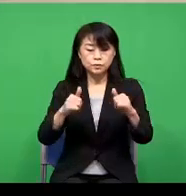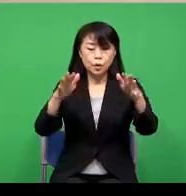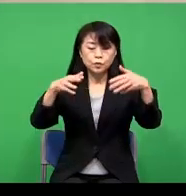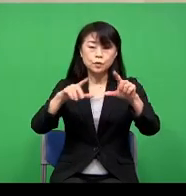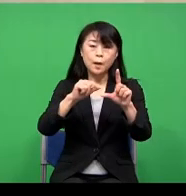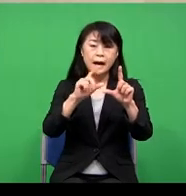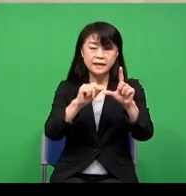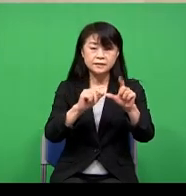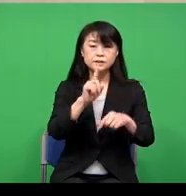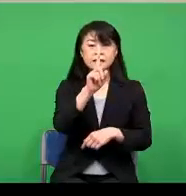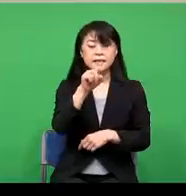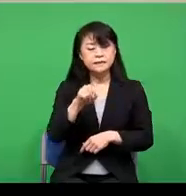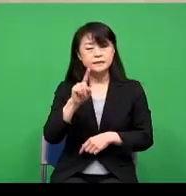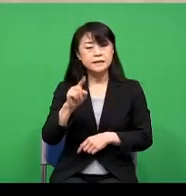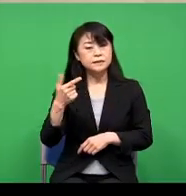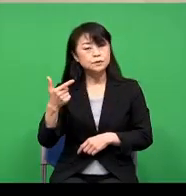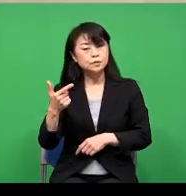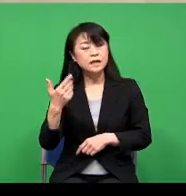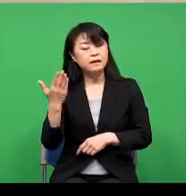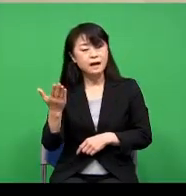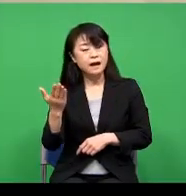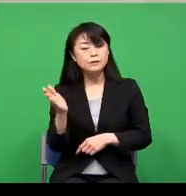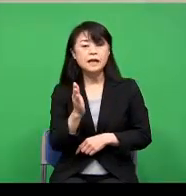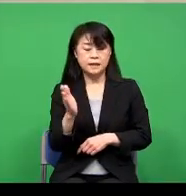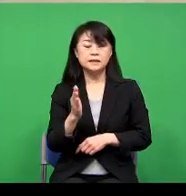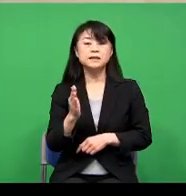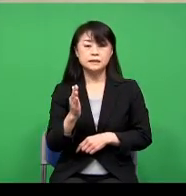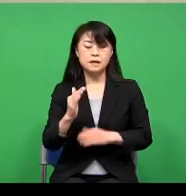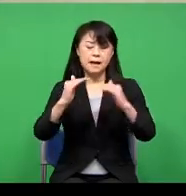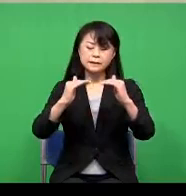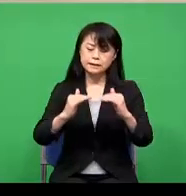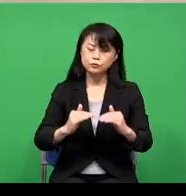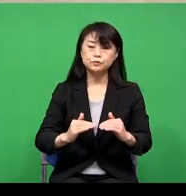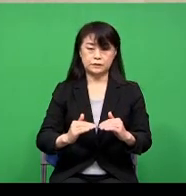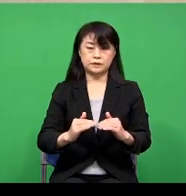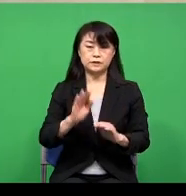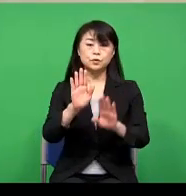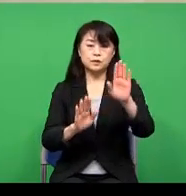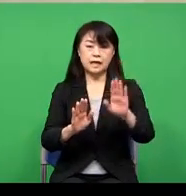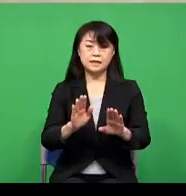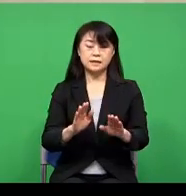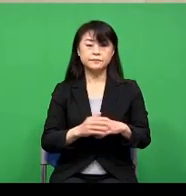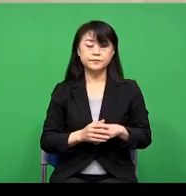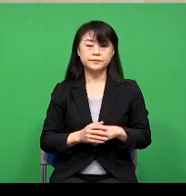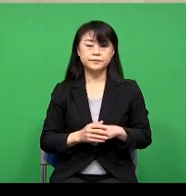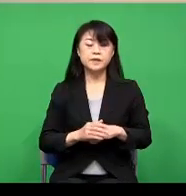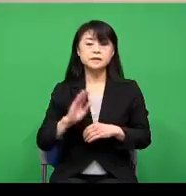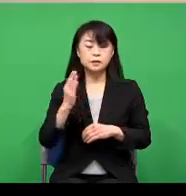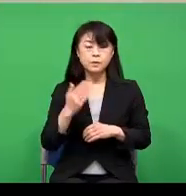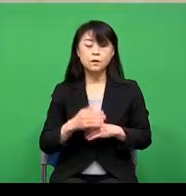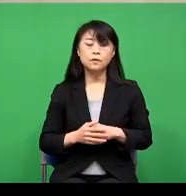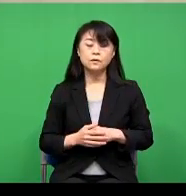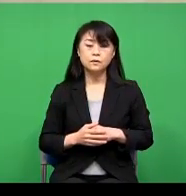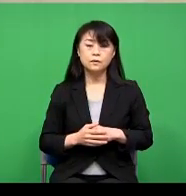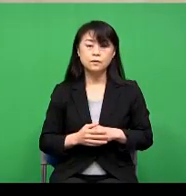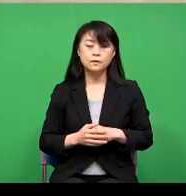て、コロナの経済の影響が長期化と見込まれると思うんですが、そういった、長期戦といった